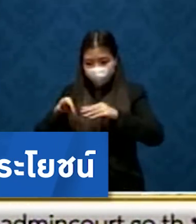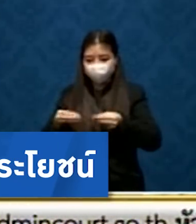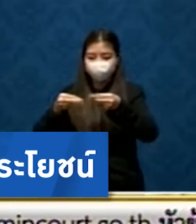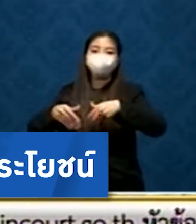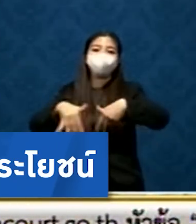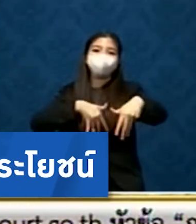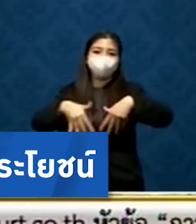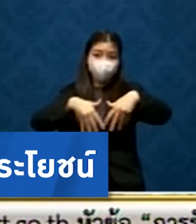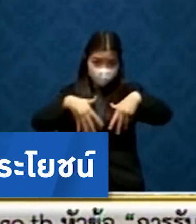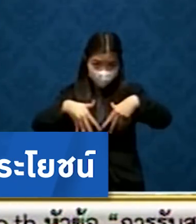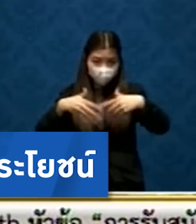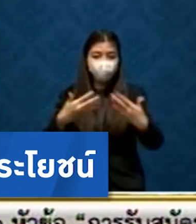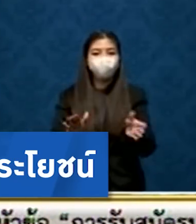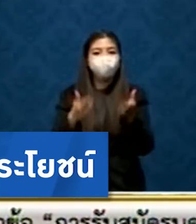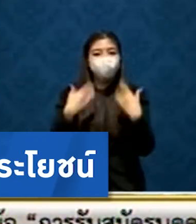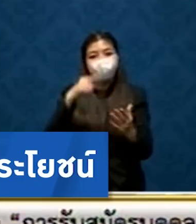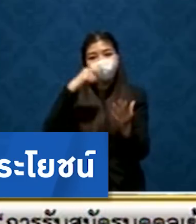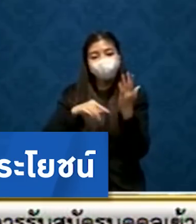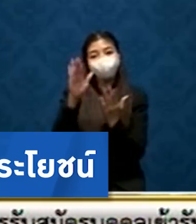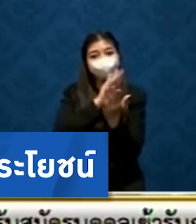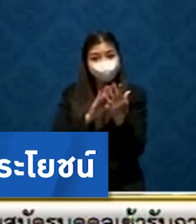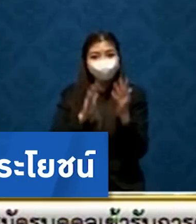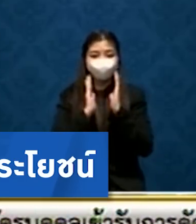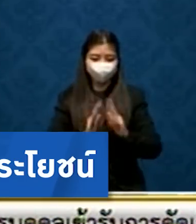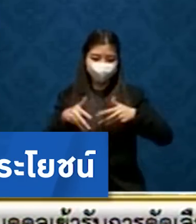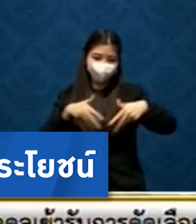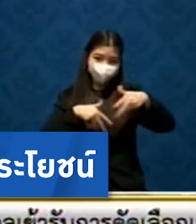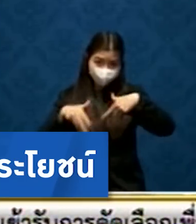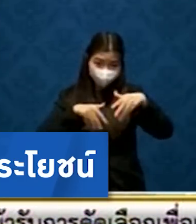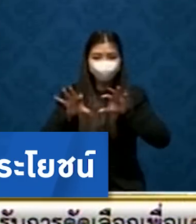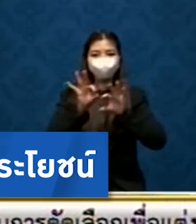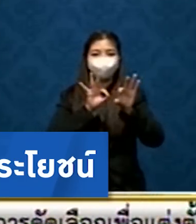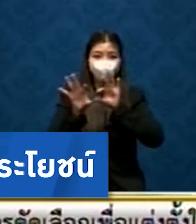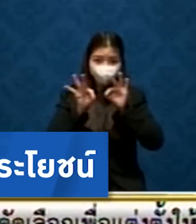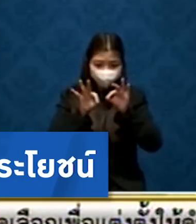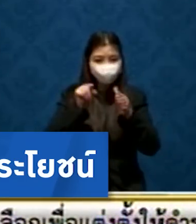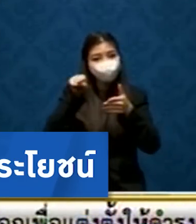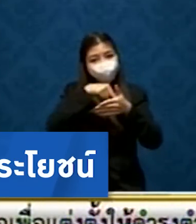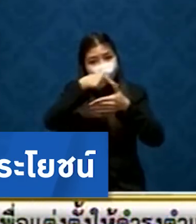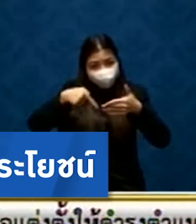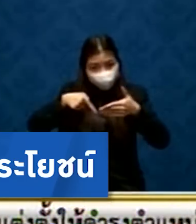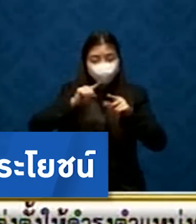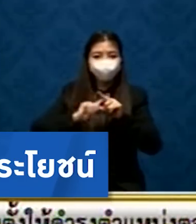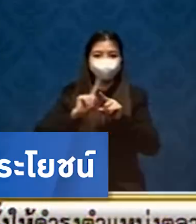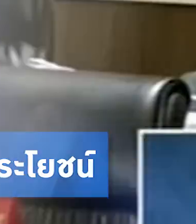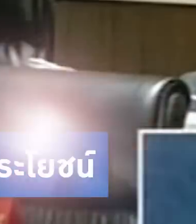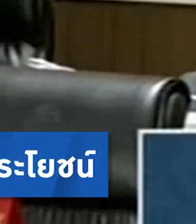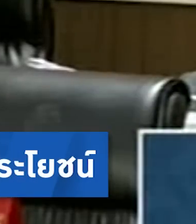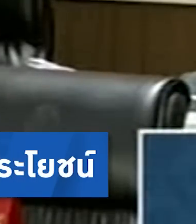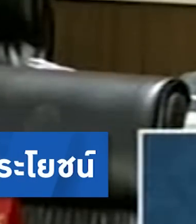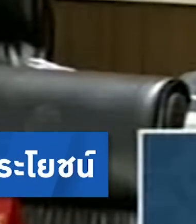แล้วประชาชนคนไทยจะพิพากษาท่านจะพิพากษาท่านและพรรคร่วมรัฐบาล